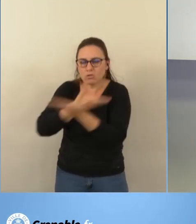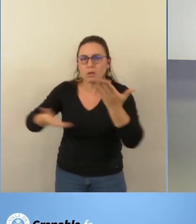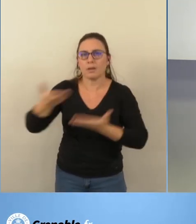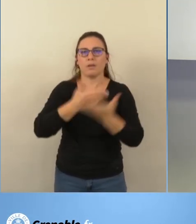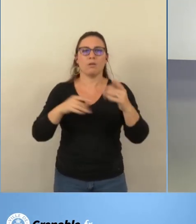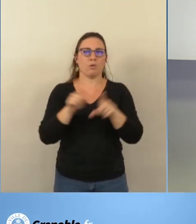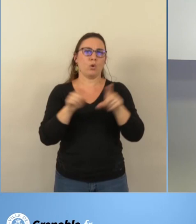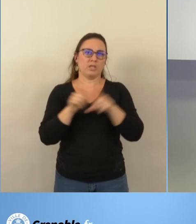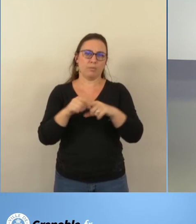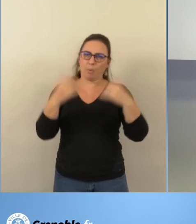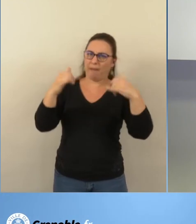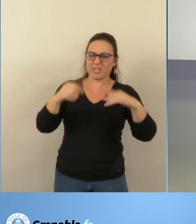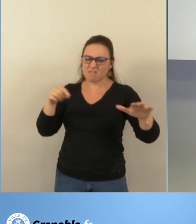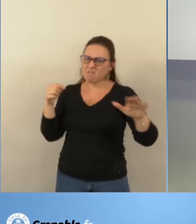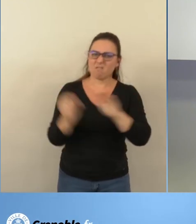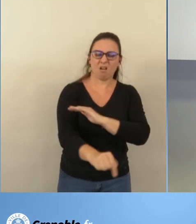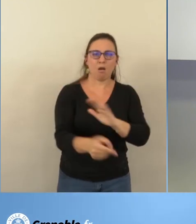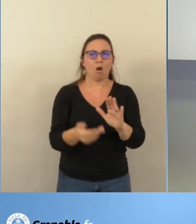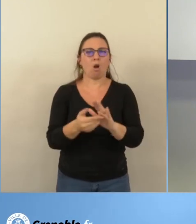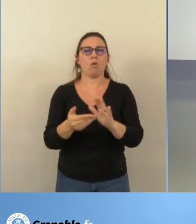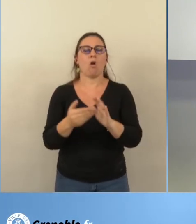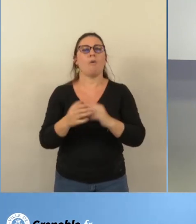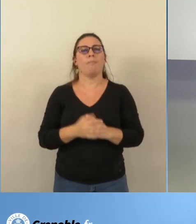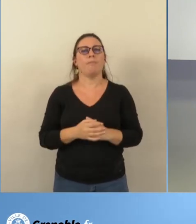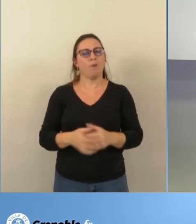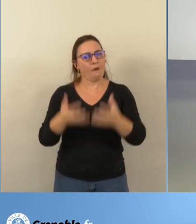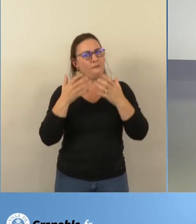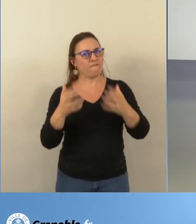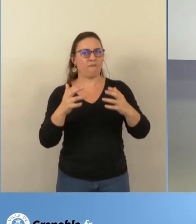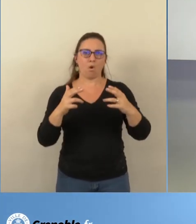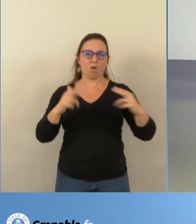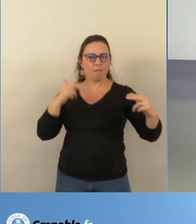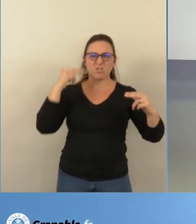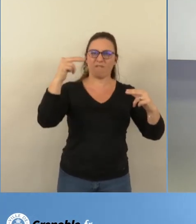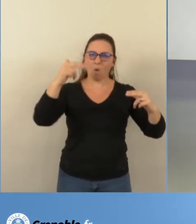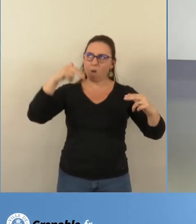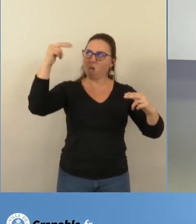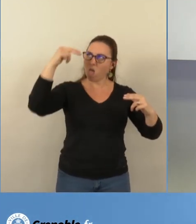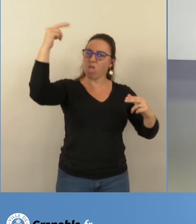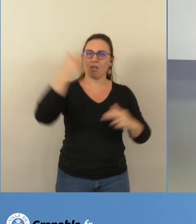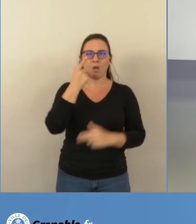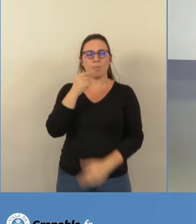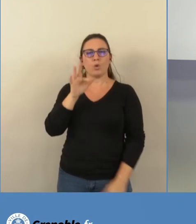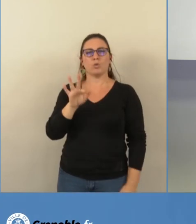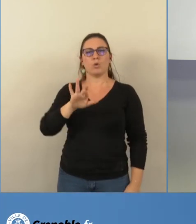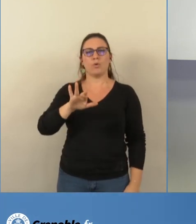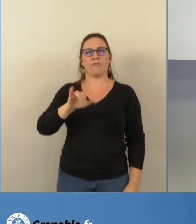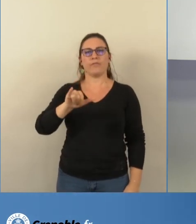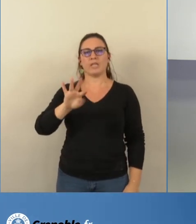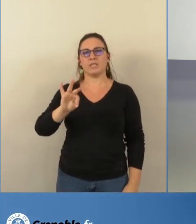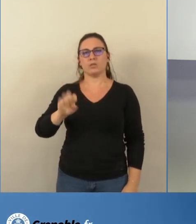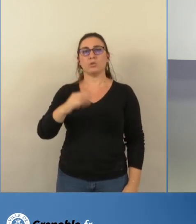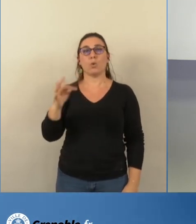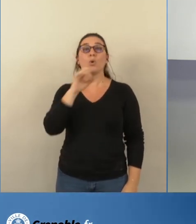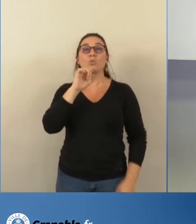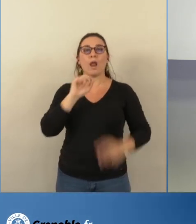aller plus loin pour monter sans cesse notre niveau d'ambition et Vincent fristo le précisera est présentera cette démarche tout à